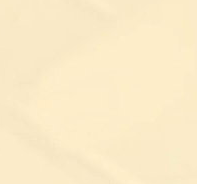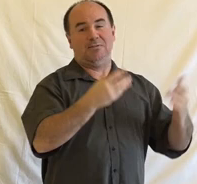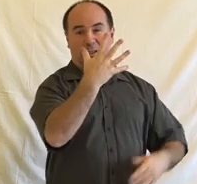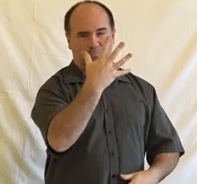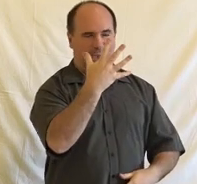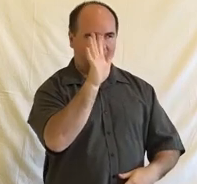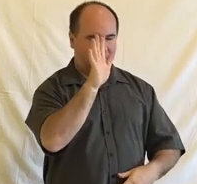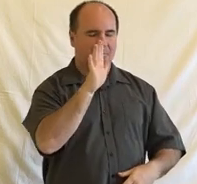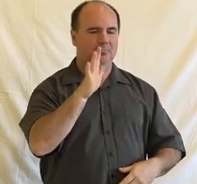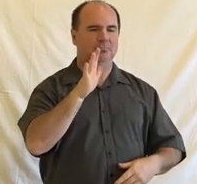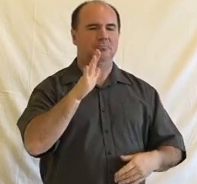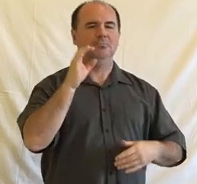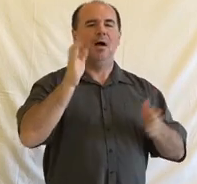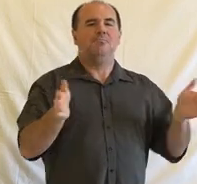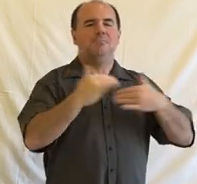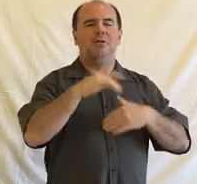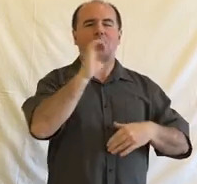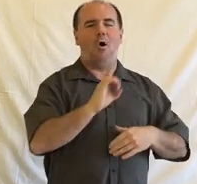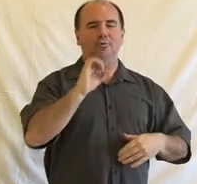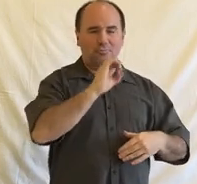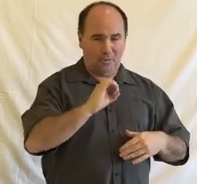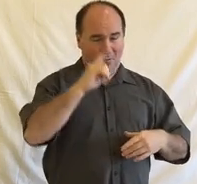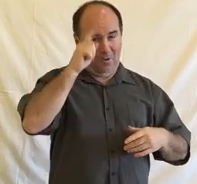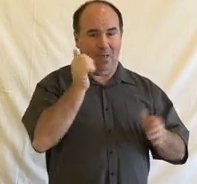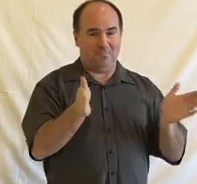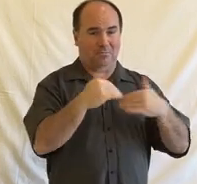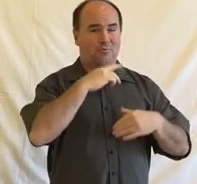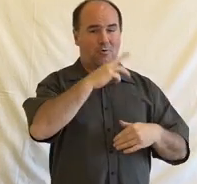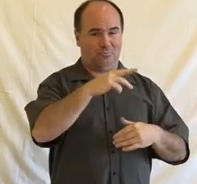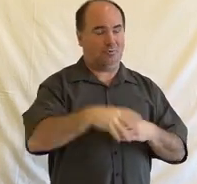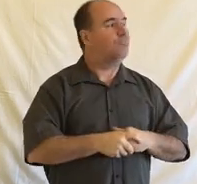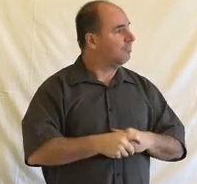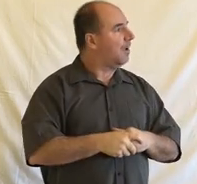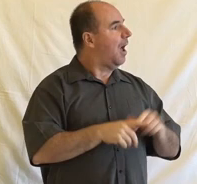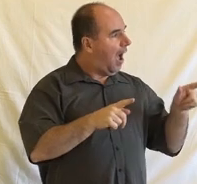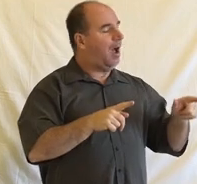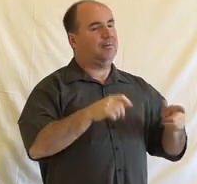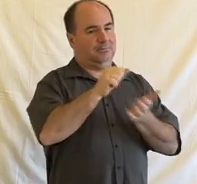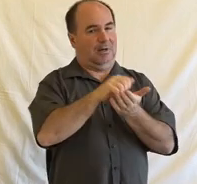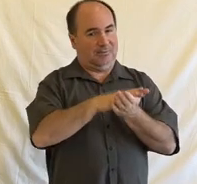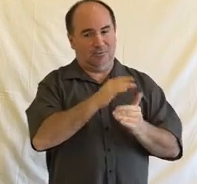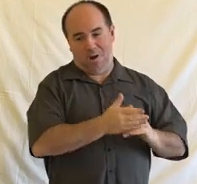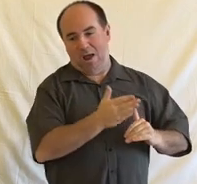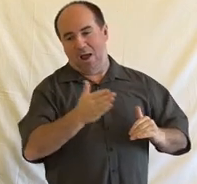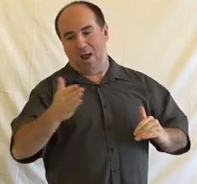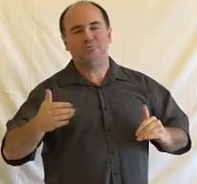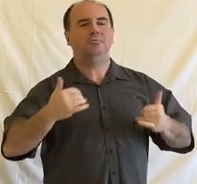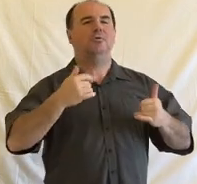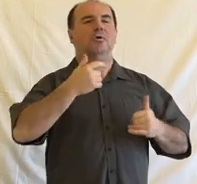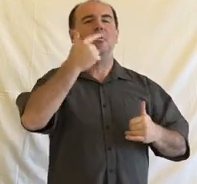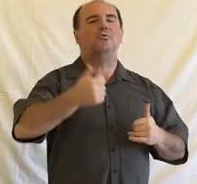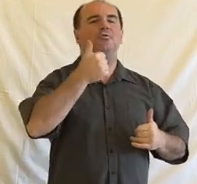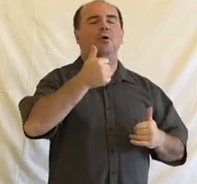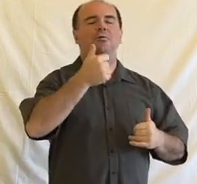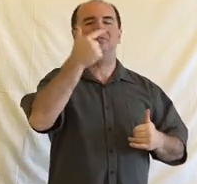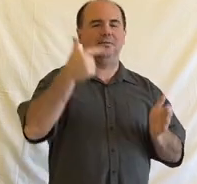1995 v Oslu a zaregistrovaná až v roce 2003 a věnuje se digitálním